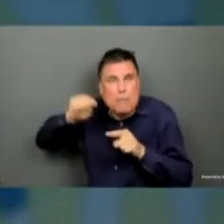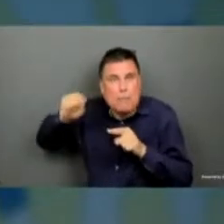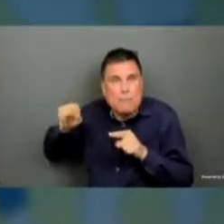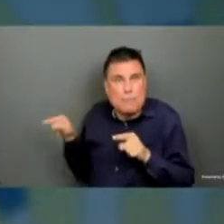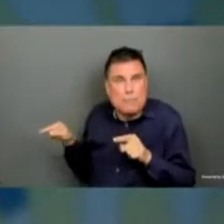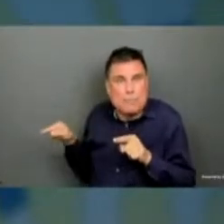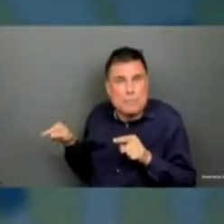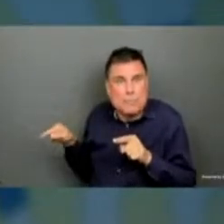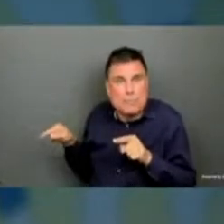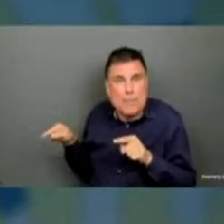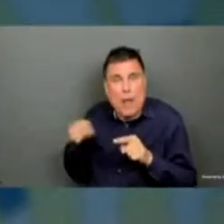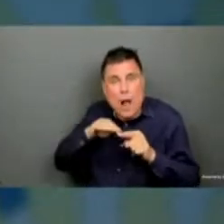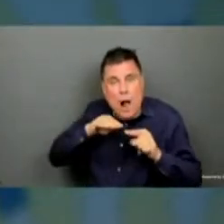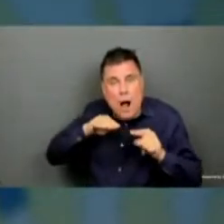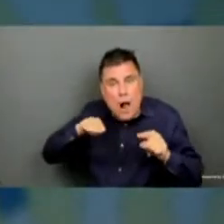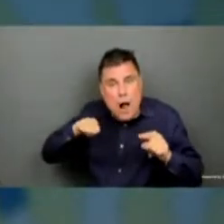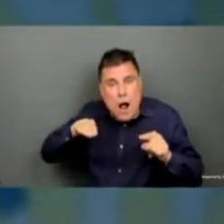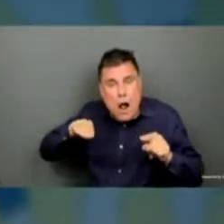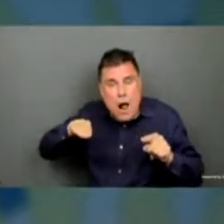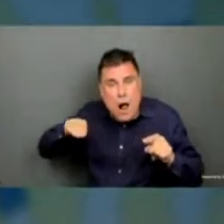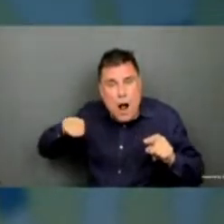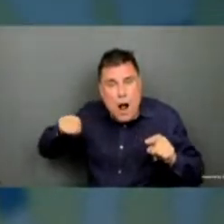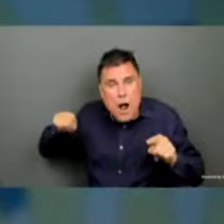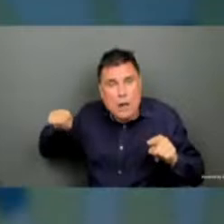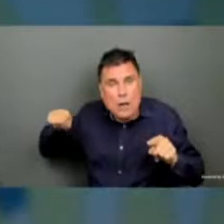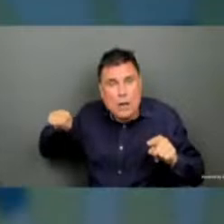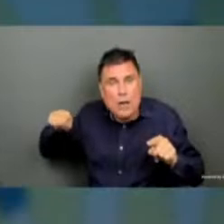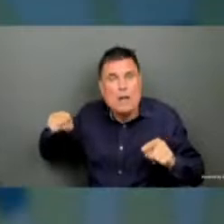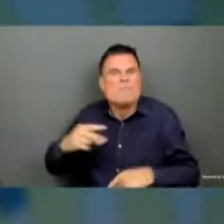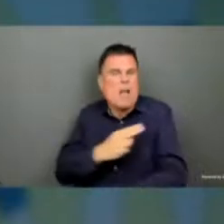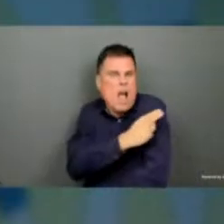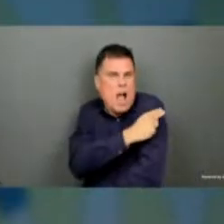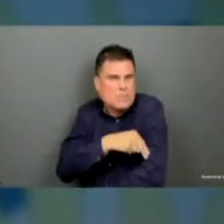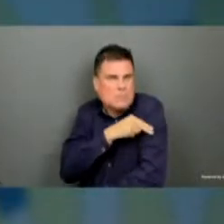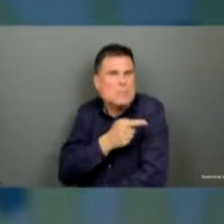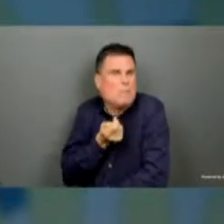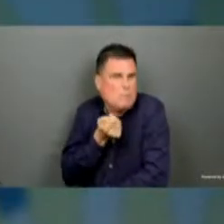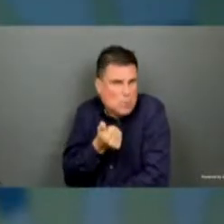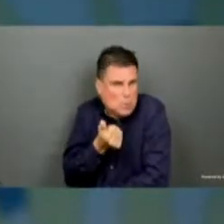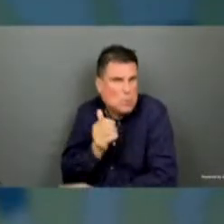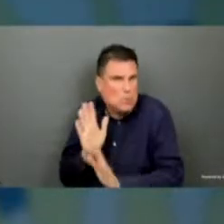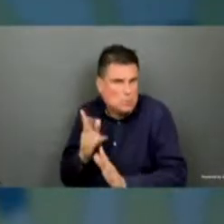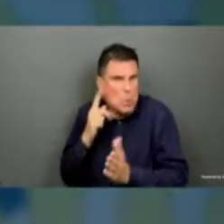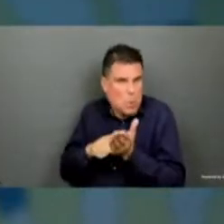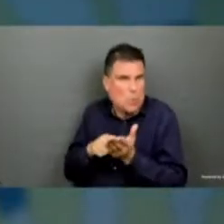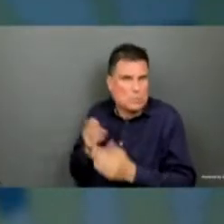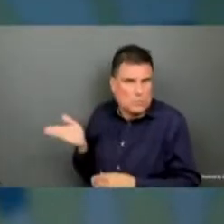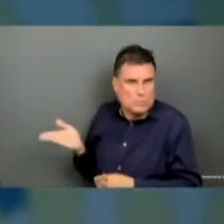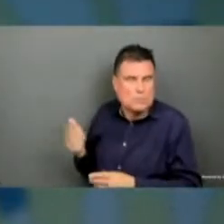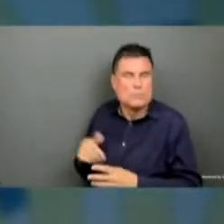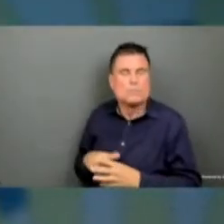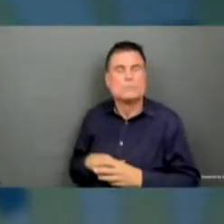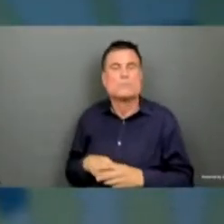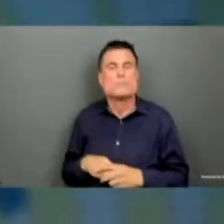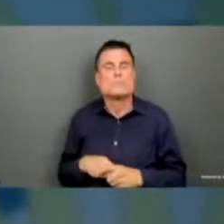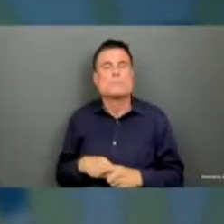后极限下降这个也是这个下降的趋势还在持续